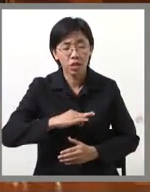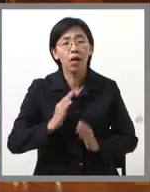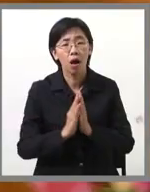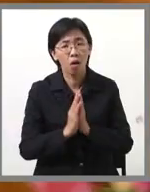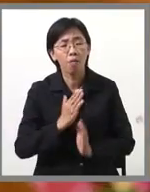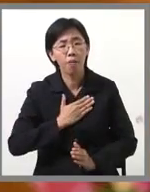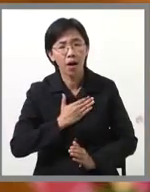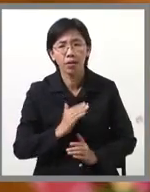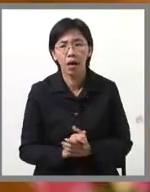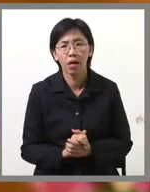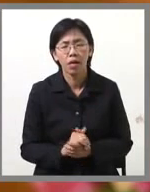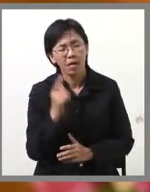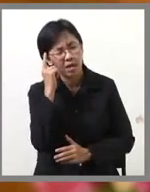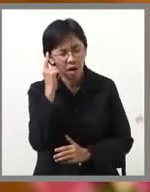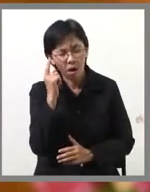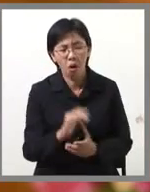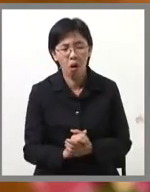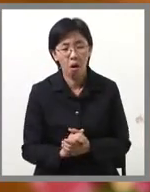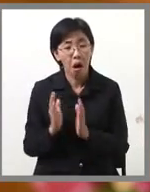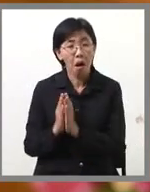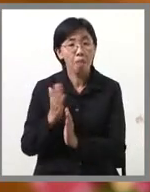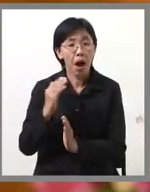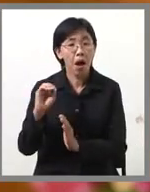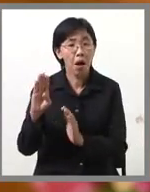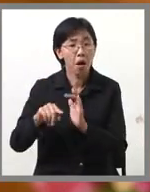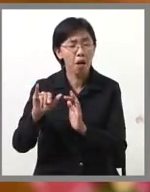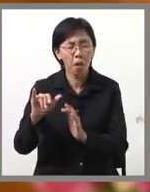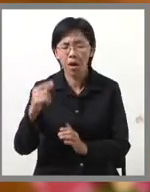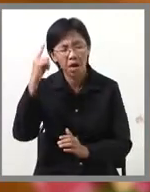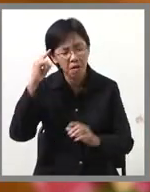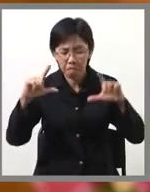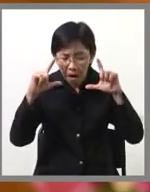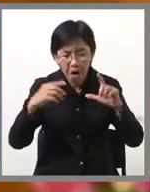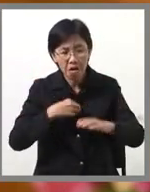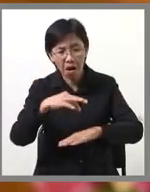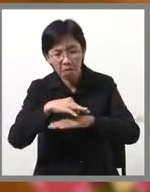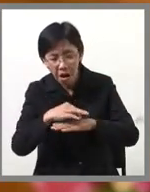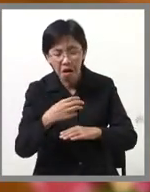พ่อที่ไม่เอาลาภยศไม่หวังปรารถนาสิ่งใดเลยเนี่ยแต่ปรารถนาที่จะ